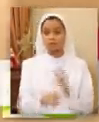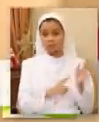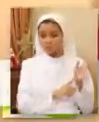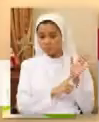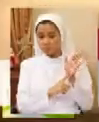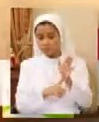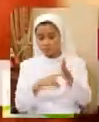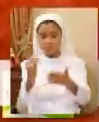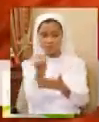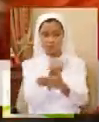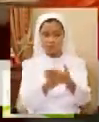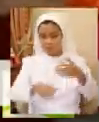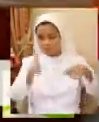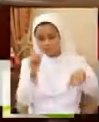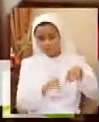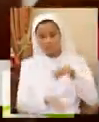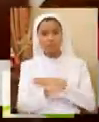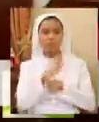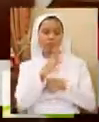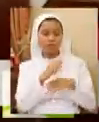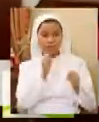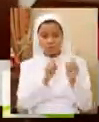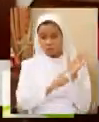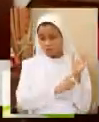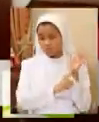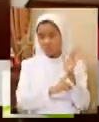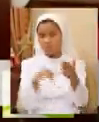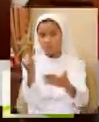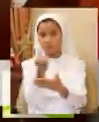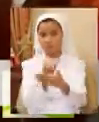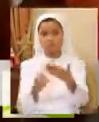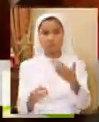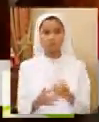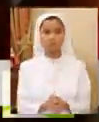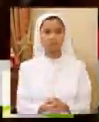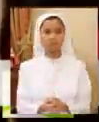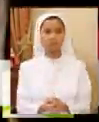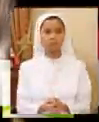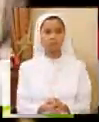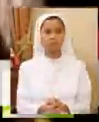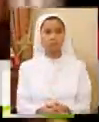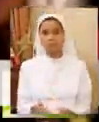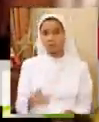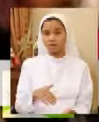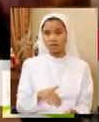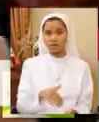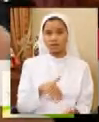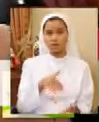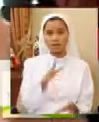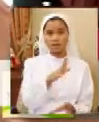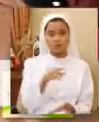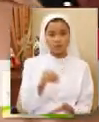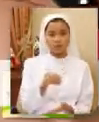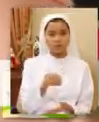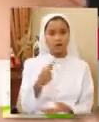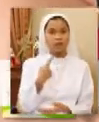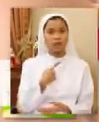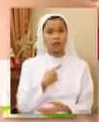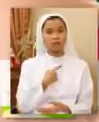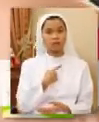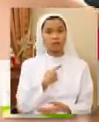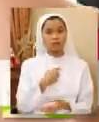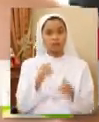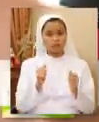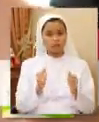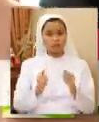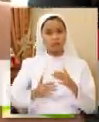na verbal na in-transmit nila. And isa pa, nagkaroon ng self-confidence, Bishop, yung pamangkin mo or even yung